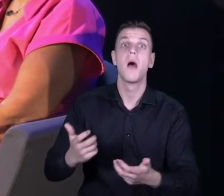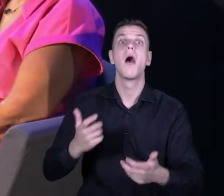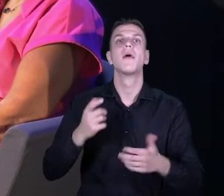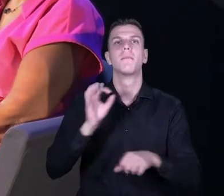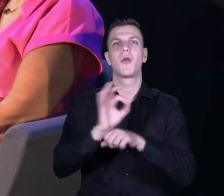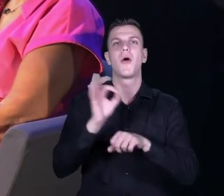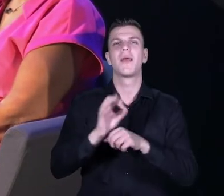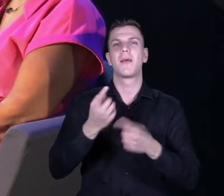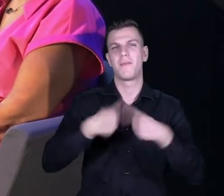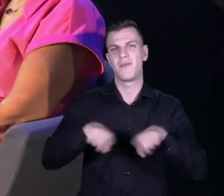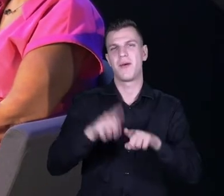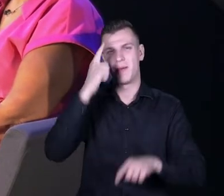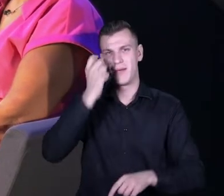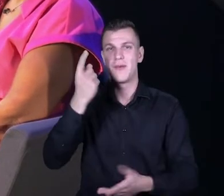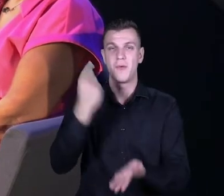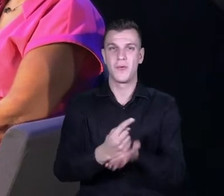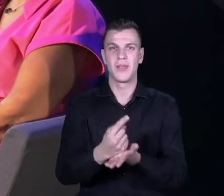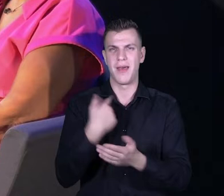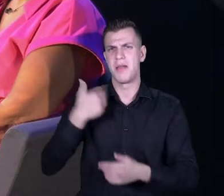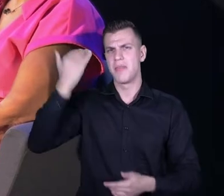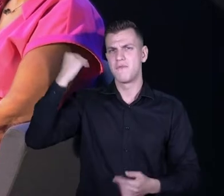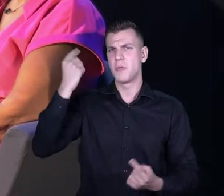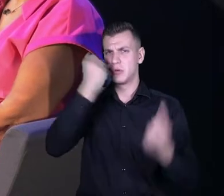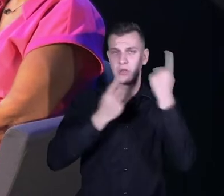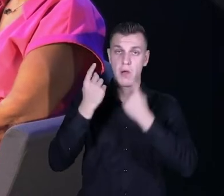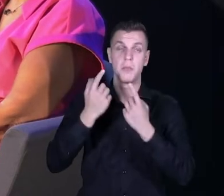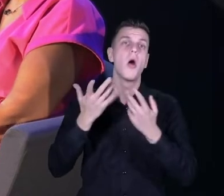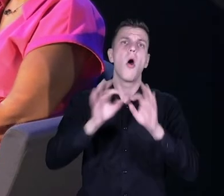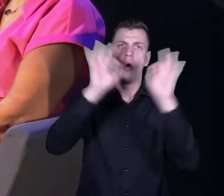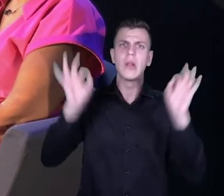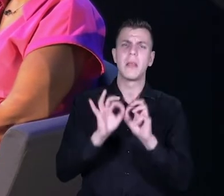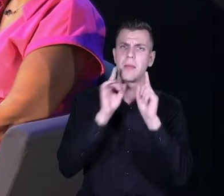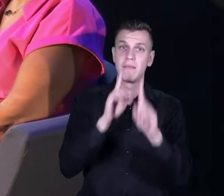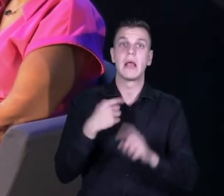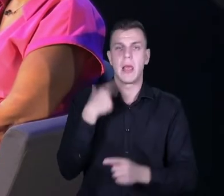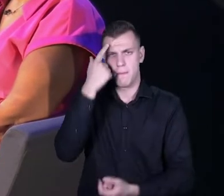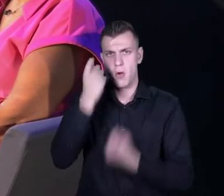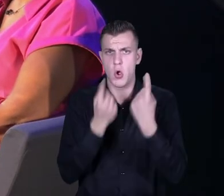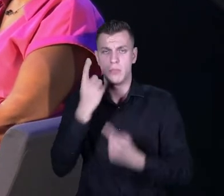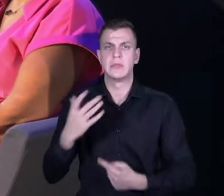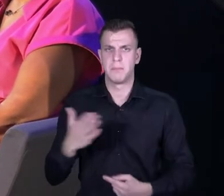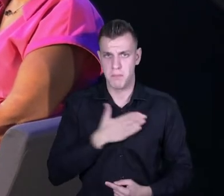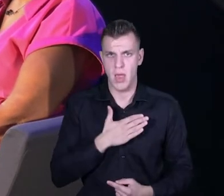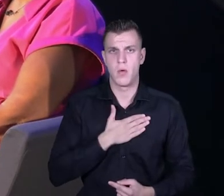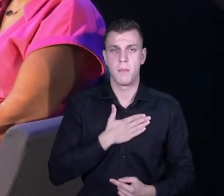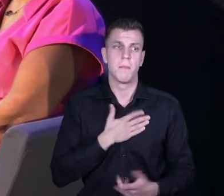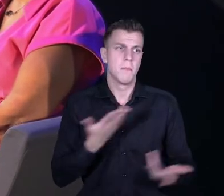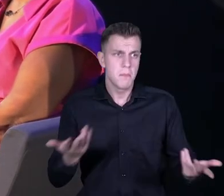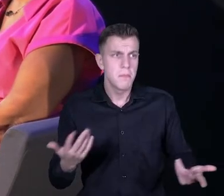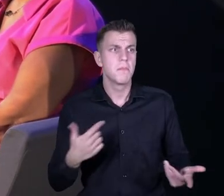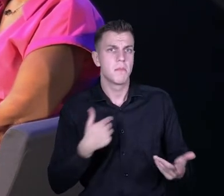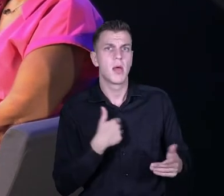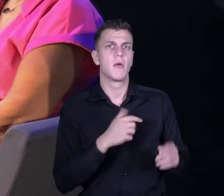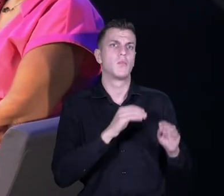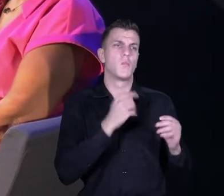świetnie zrealizowany, zakończony. I faktycznie tak było, że generowałam te pomysły, nauczyciele je